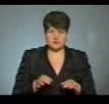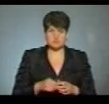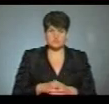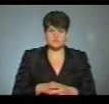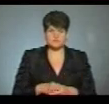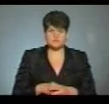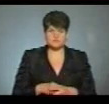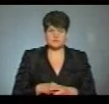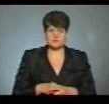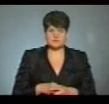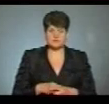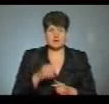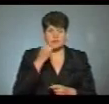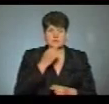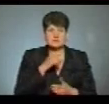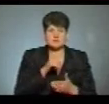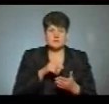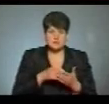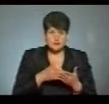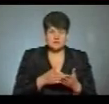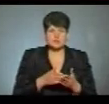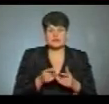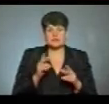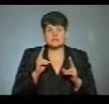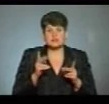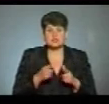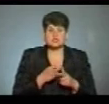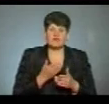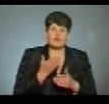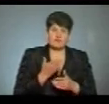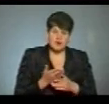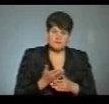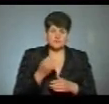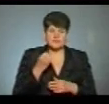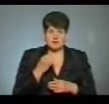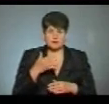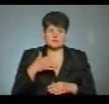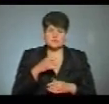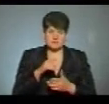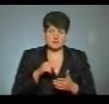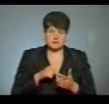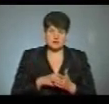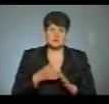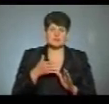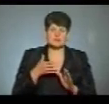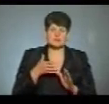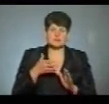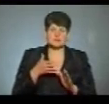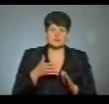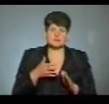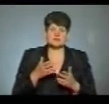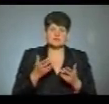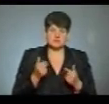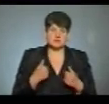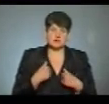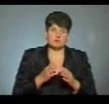Так. Я вам дякую за запитання. Я не знаю, чи це зовсім до вас, чи ваша компетенція. Дякую за запитання. Звичайно, ми це звернення, я